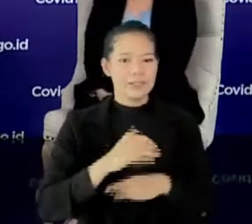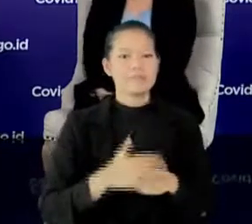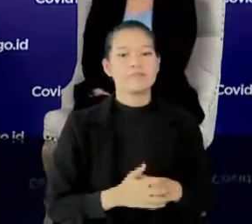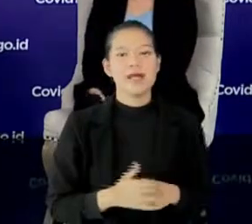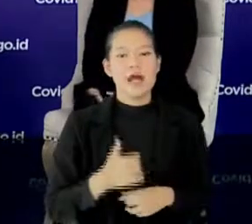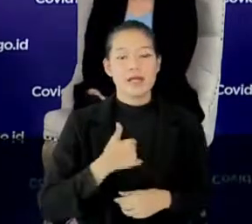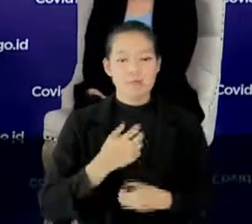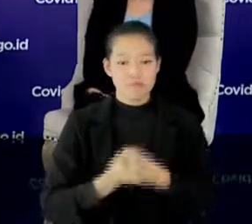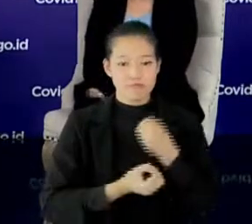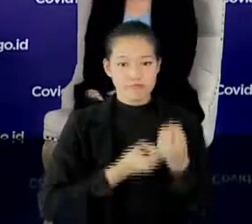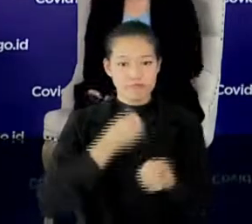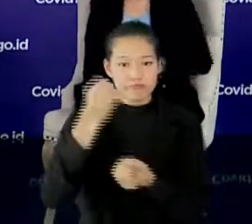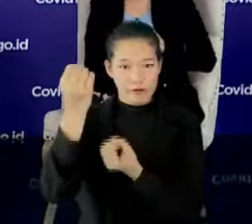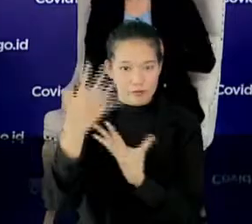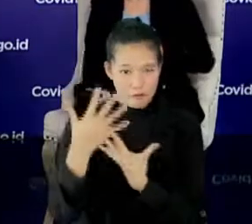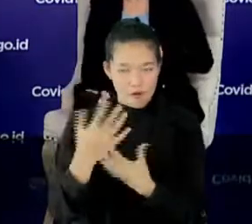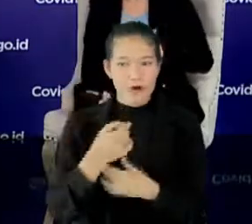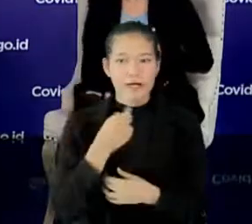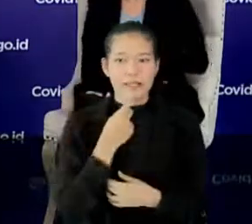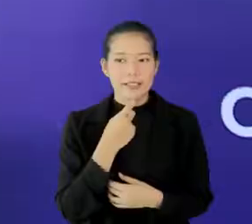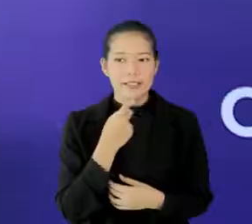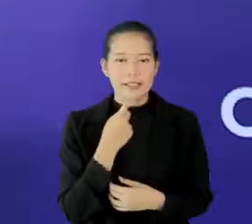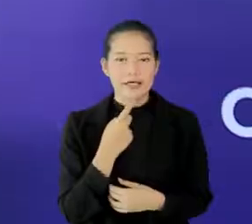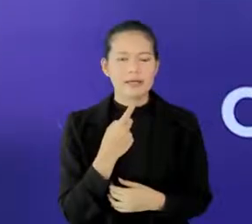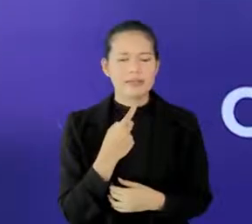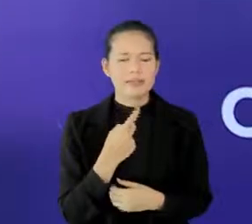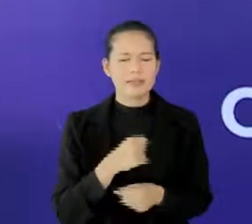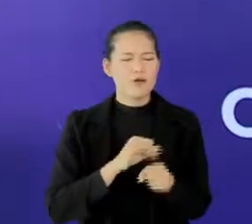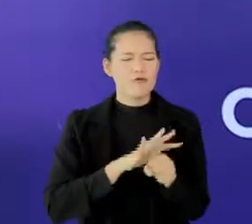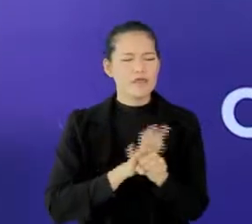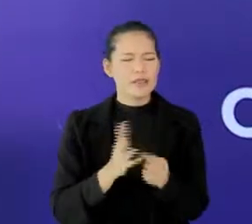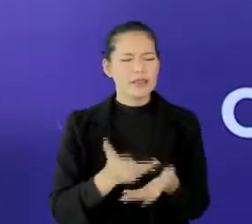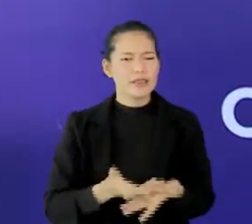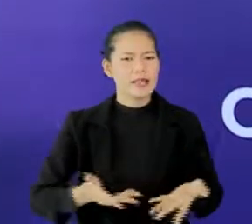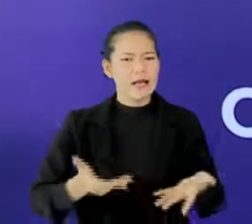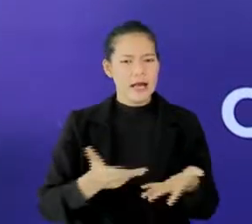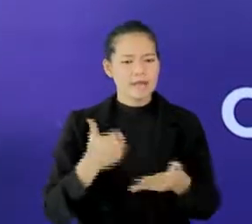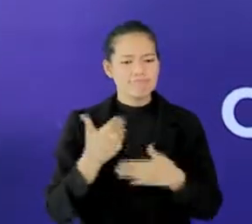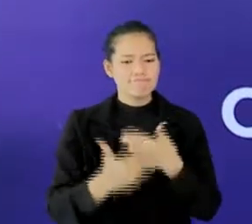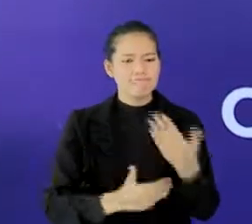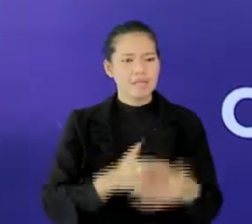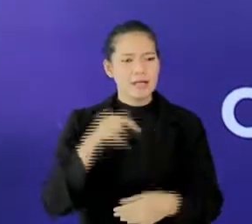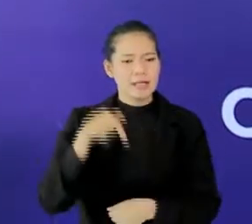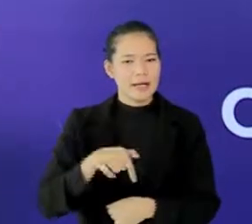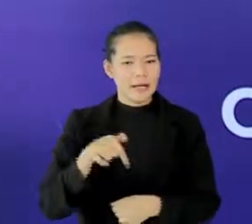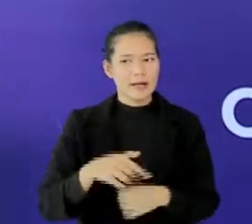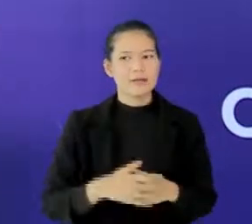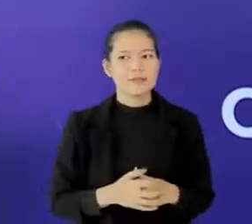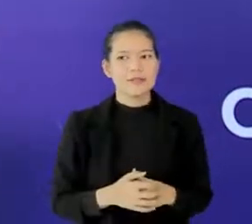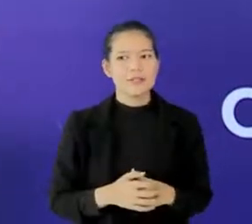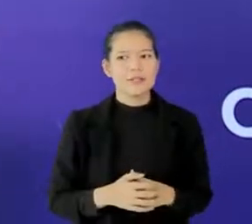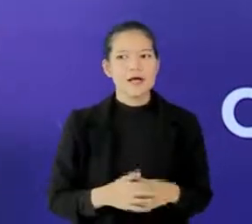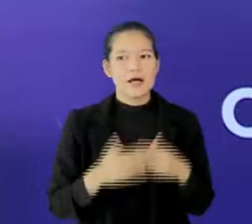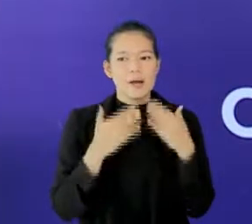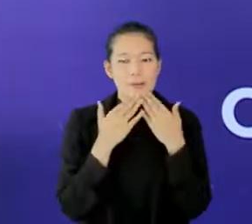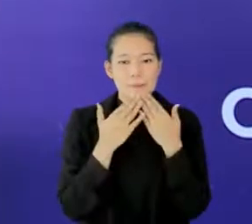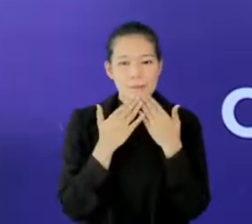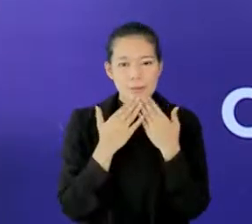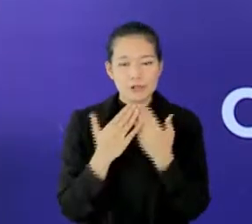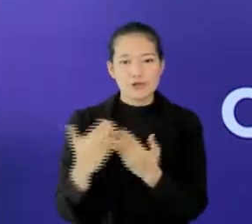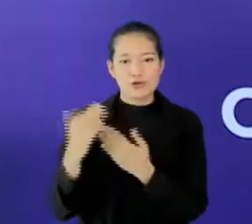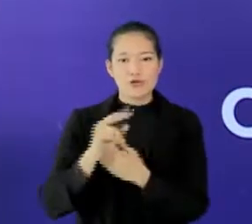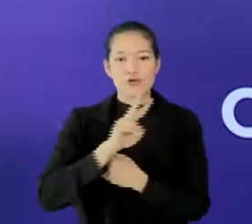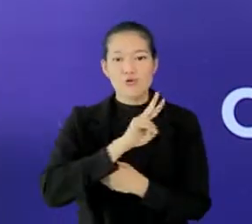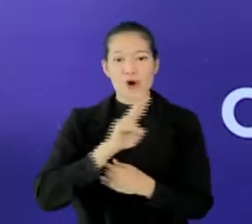Saya ingin menginformasikan terkait dengan perkembangan COVID sampai dengan hari ini. Kita bersyukur di